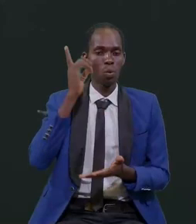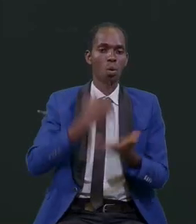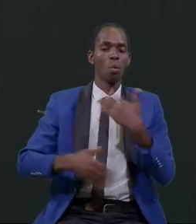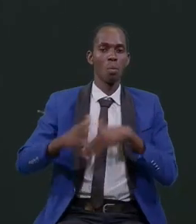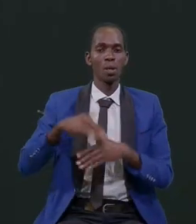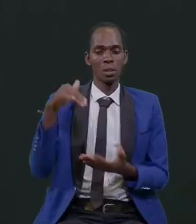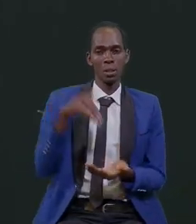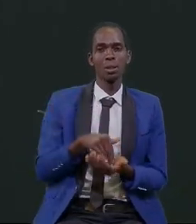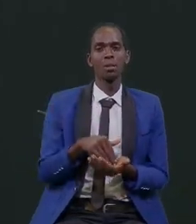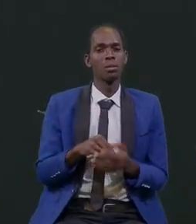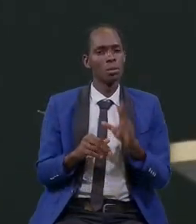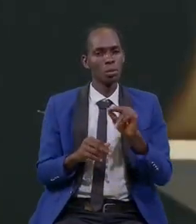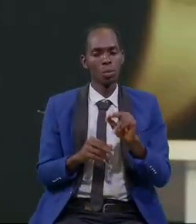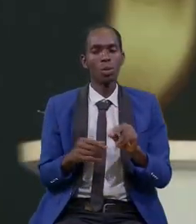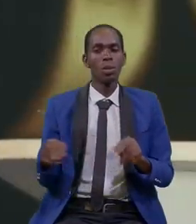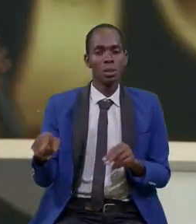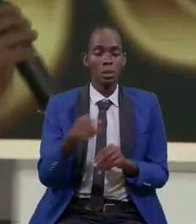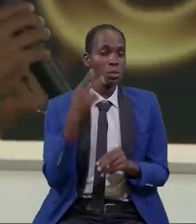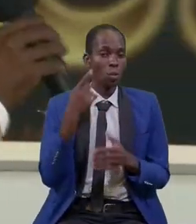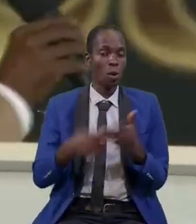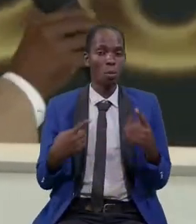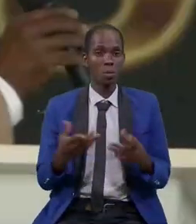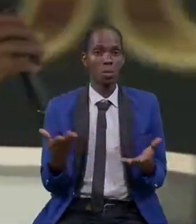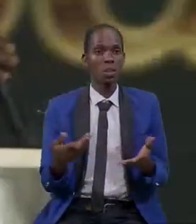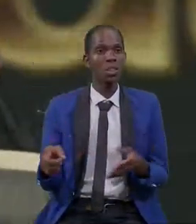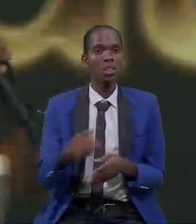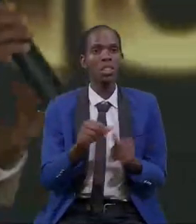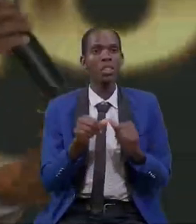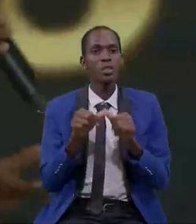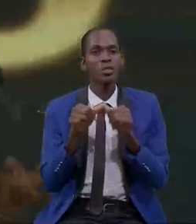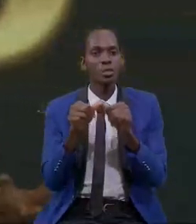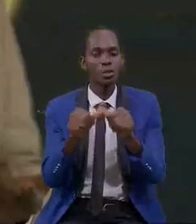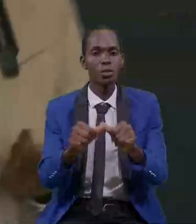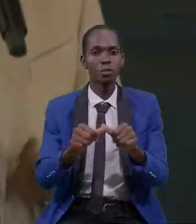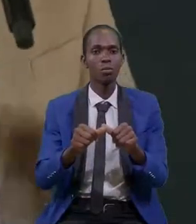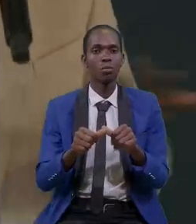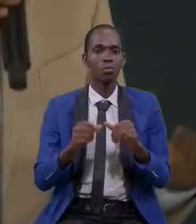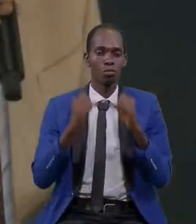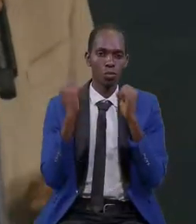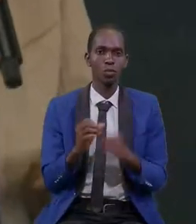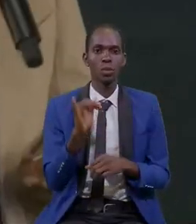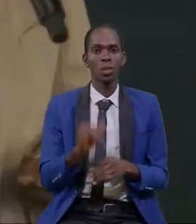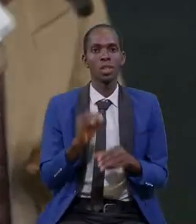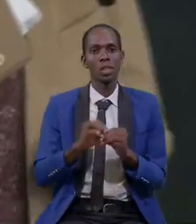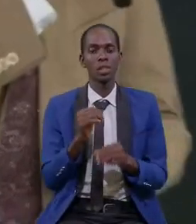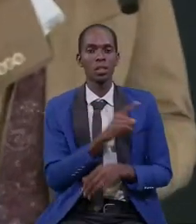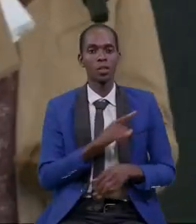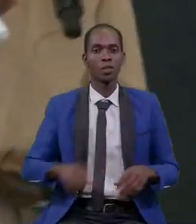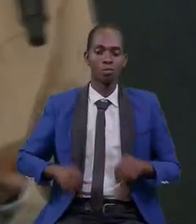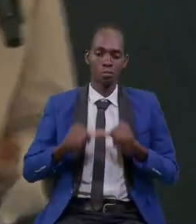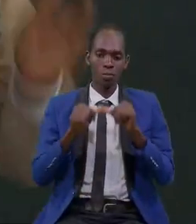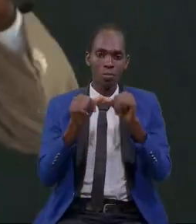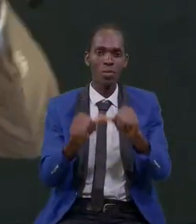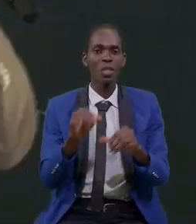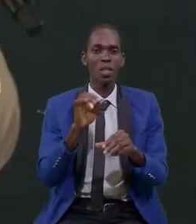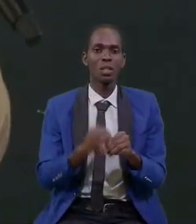qu'ils ont fait. Ils ont continué fermement. Ils ont continué dans le Seigneur. Ils ont continué